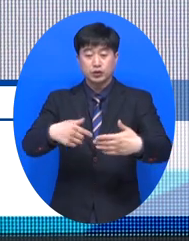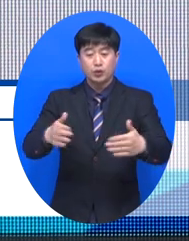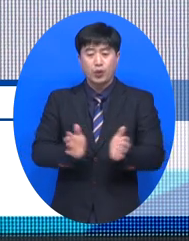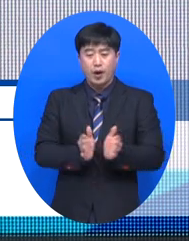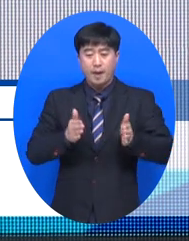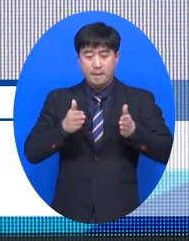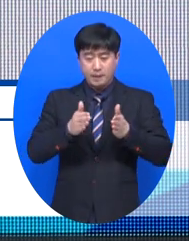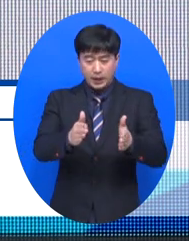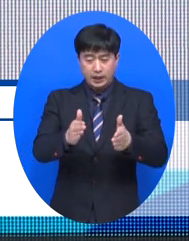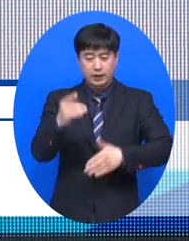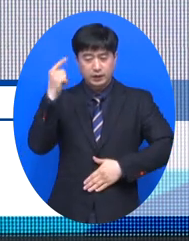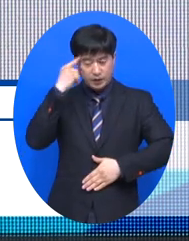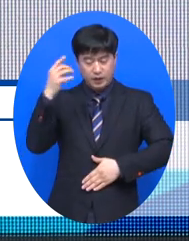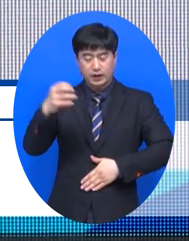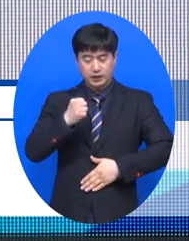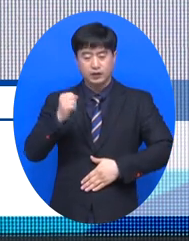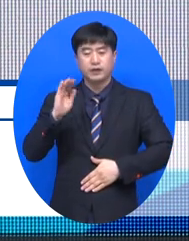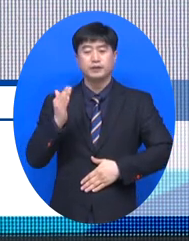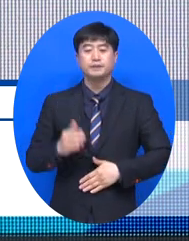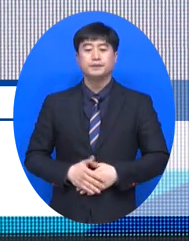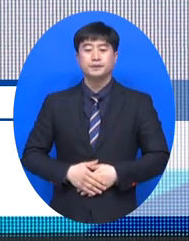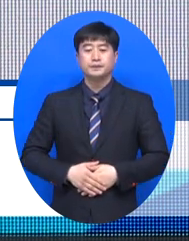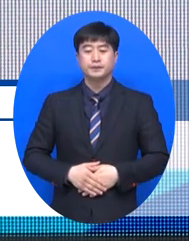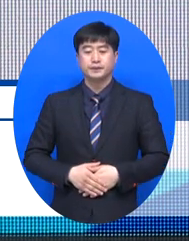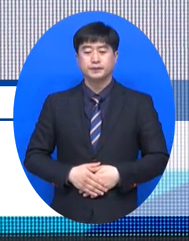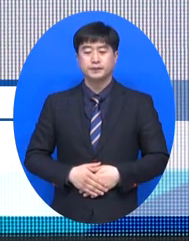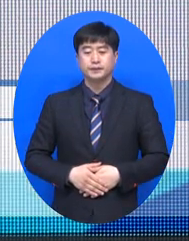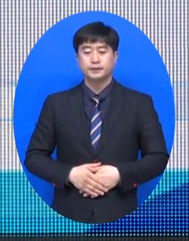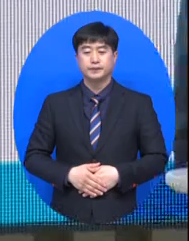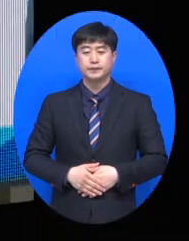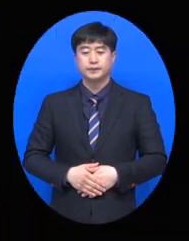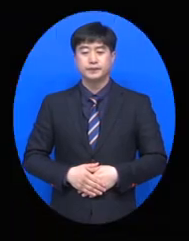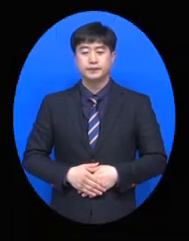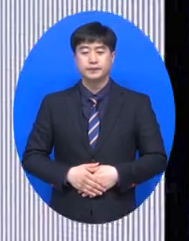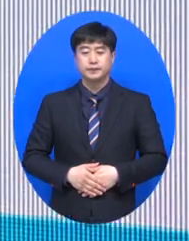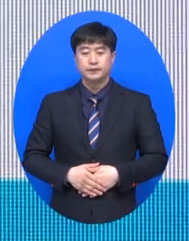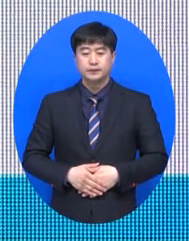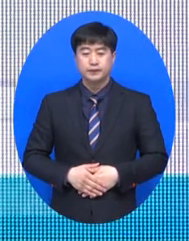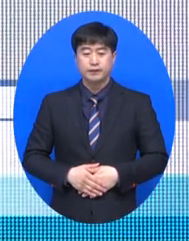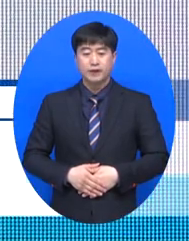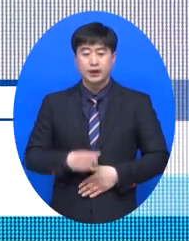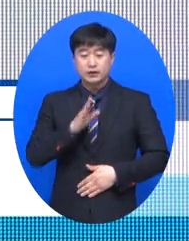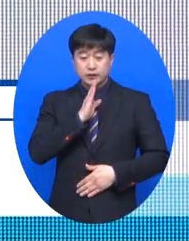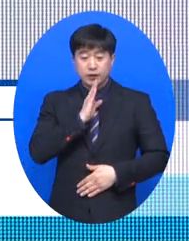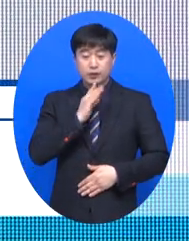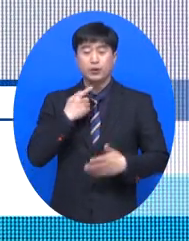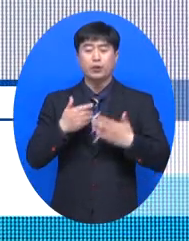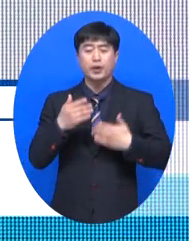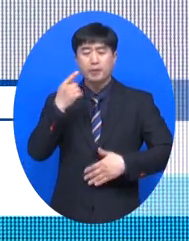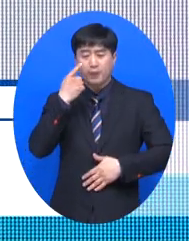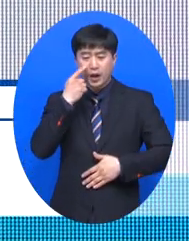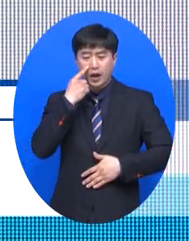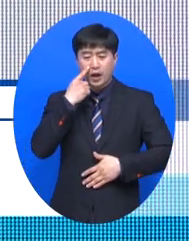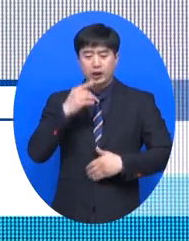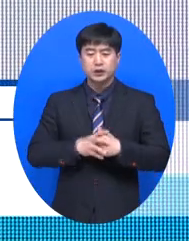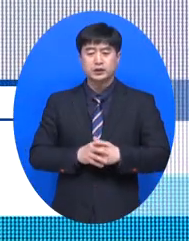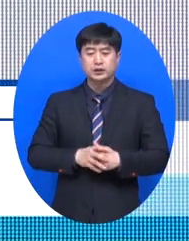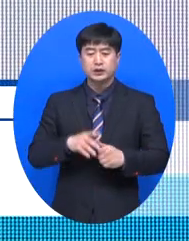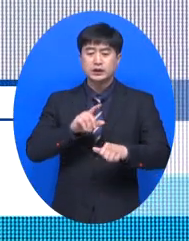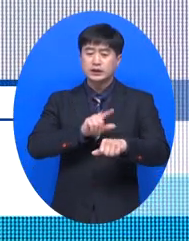북부 특별자치도의 방향이 아닌가라는 생각이 듭니다. 그래서 실제로 경험을